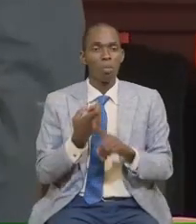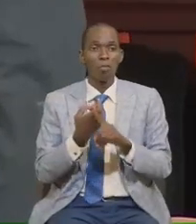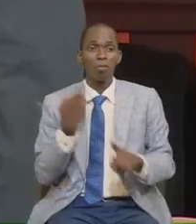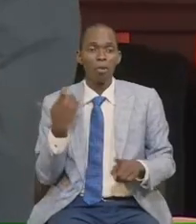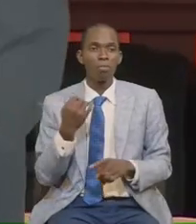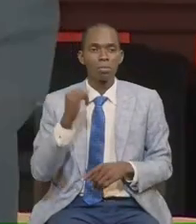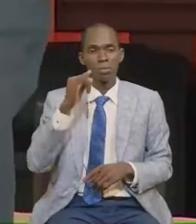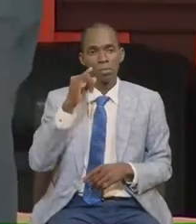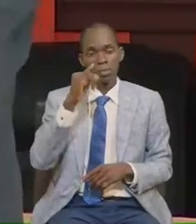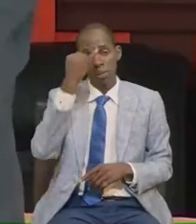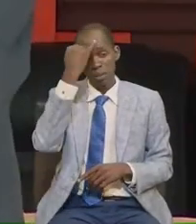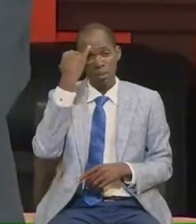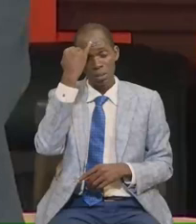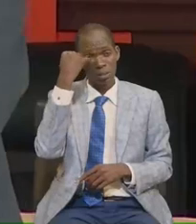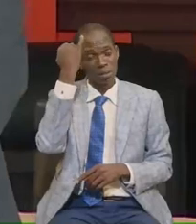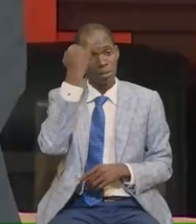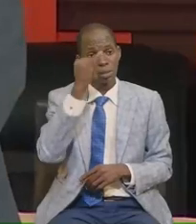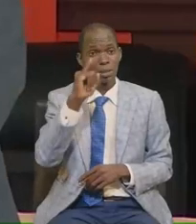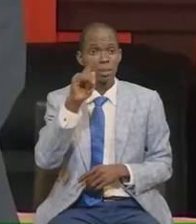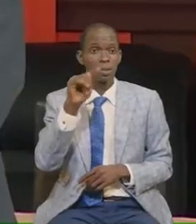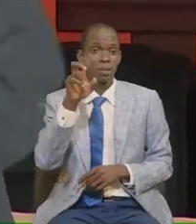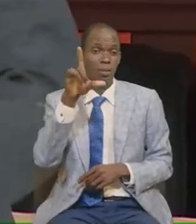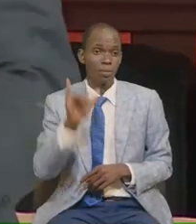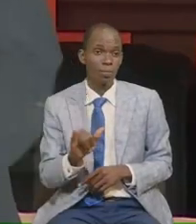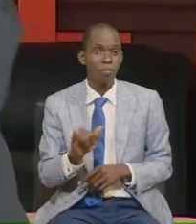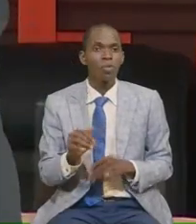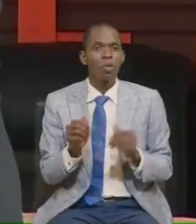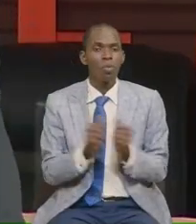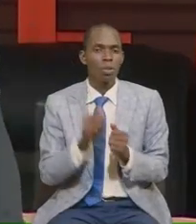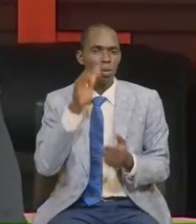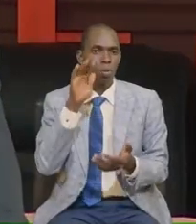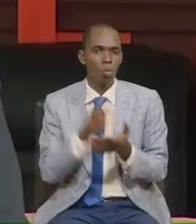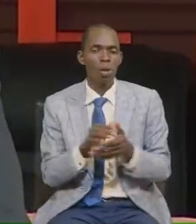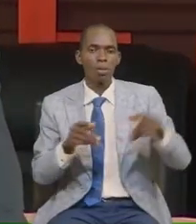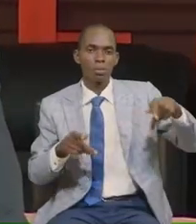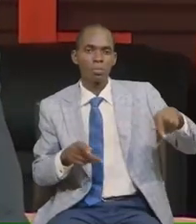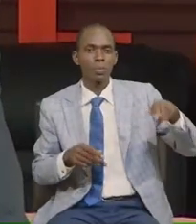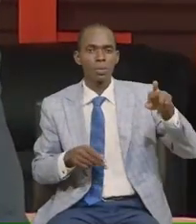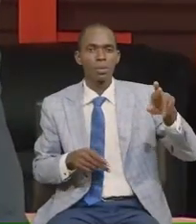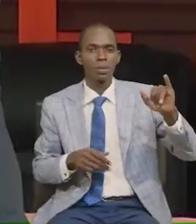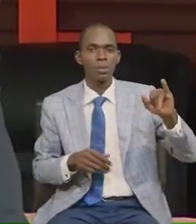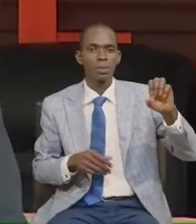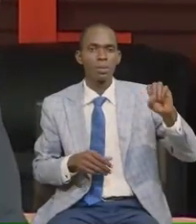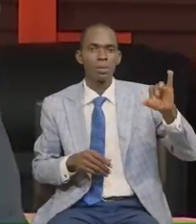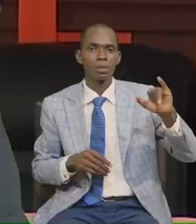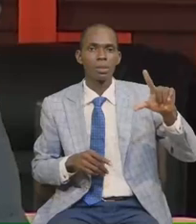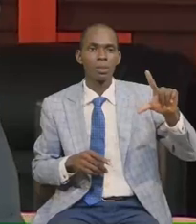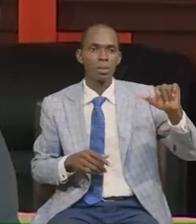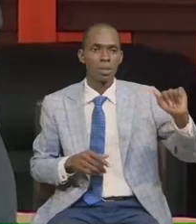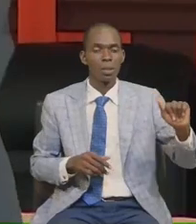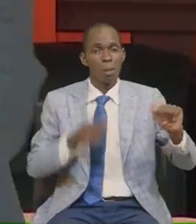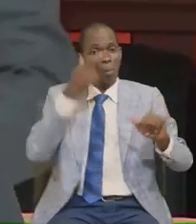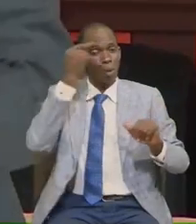Priscille. Soulignez cela aussi, parce que Claude avait ordonné à tous les